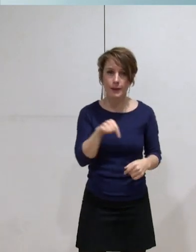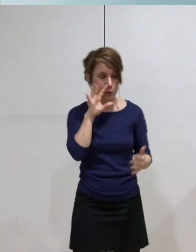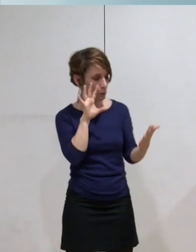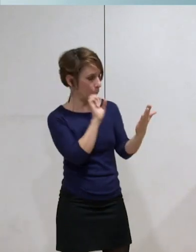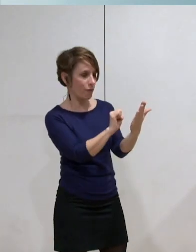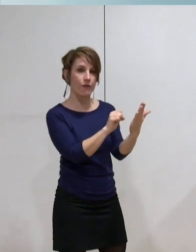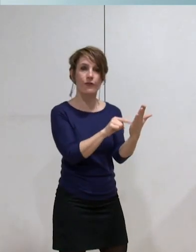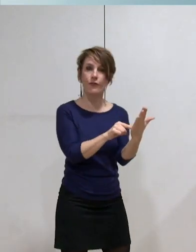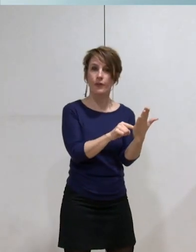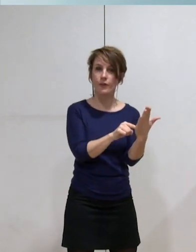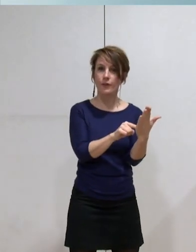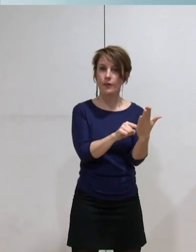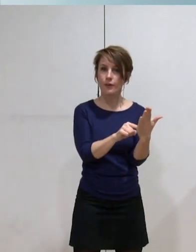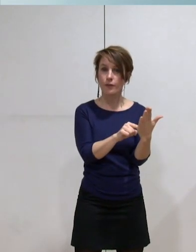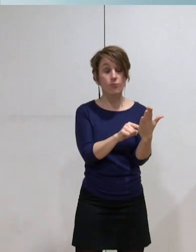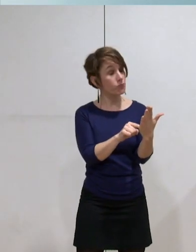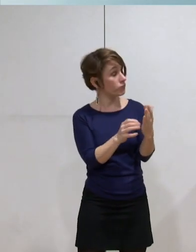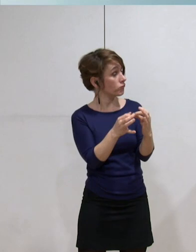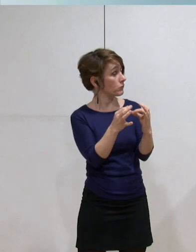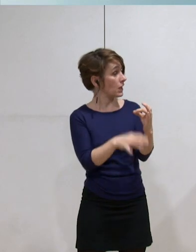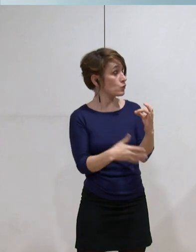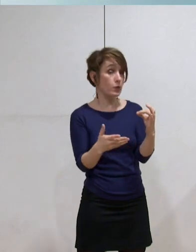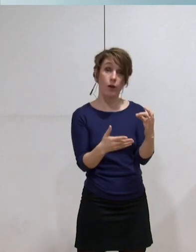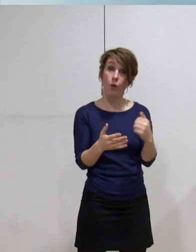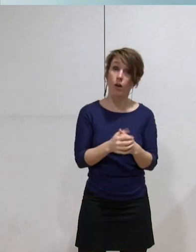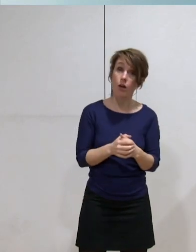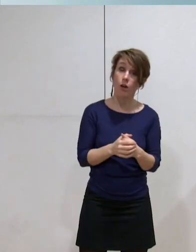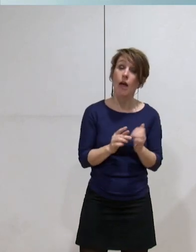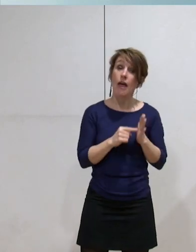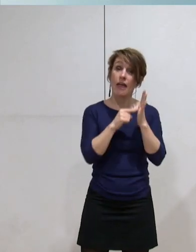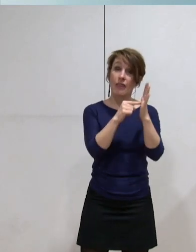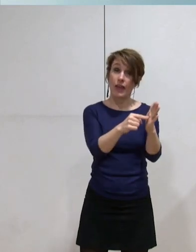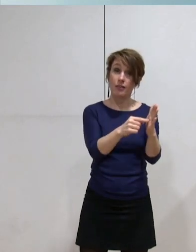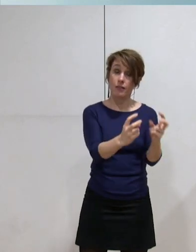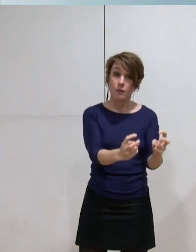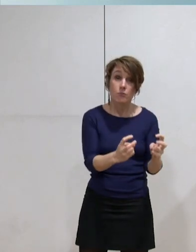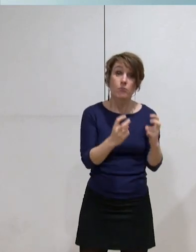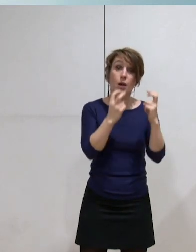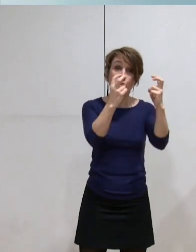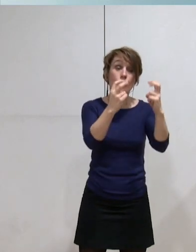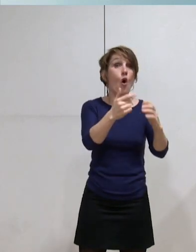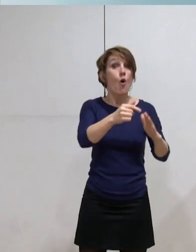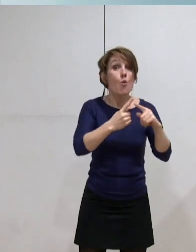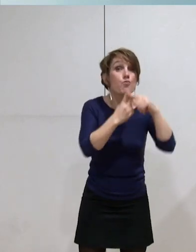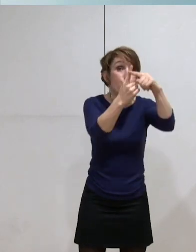qu'il est finalement annoncé à plus